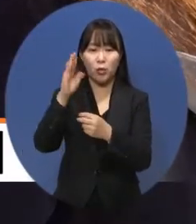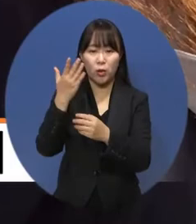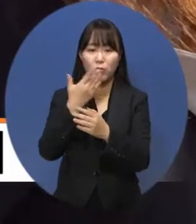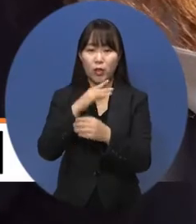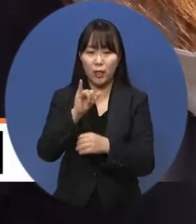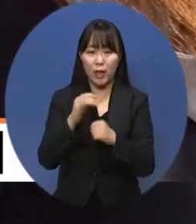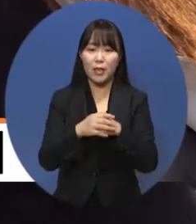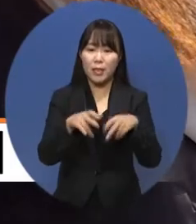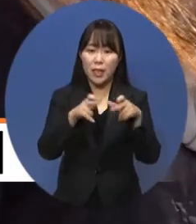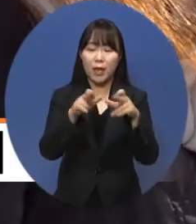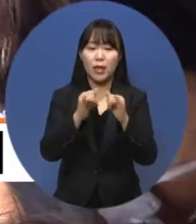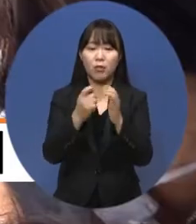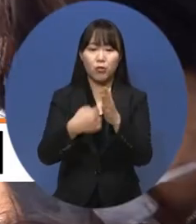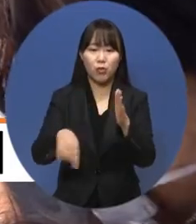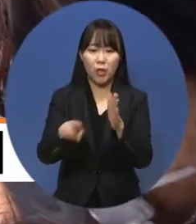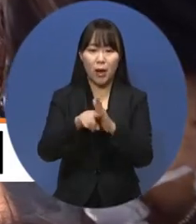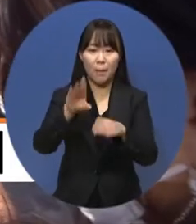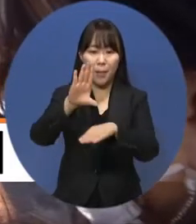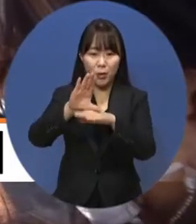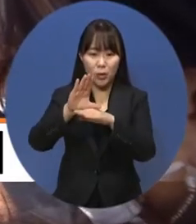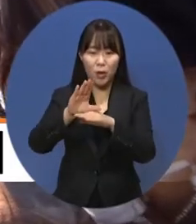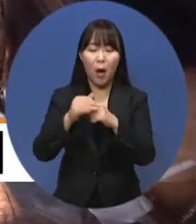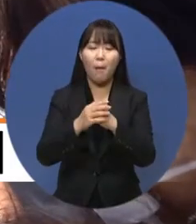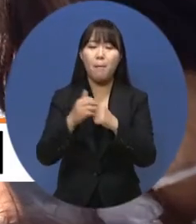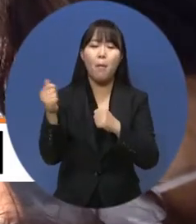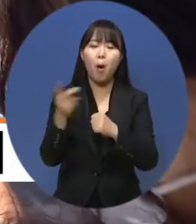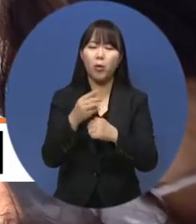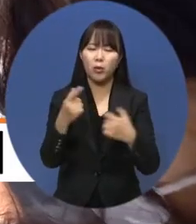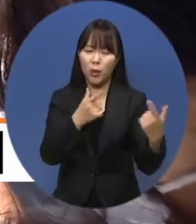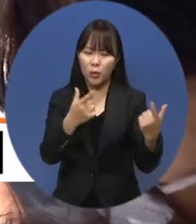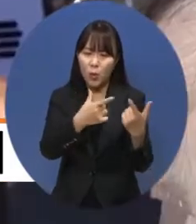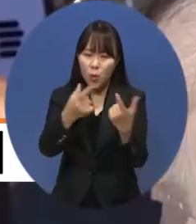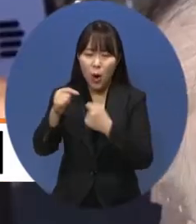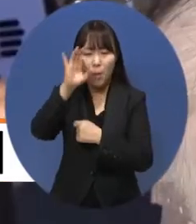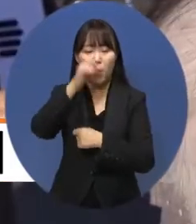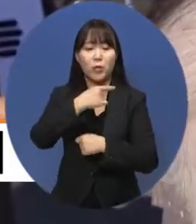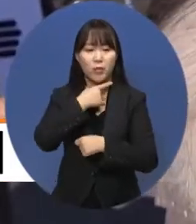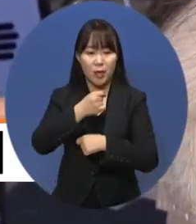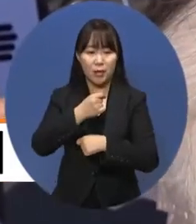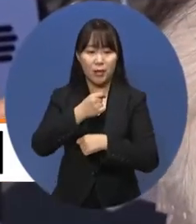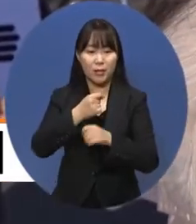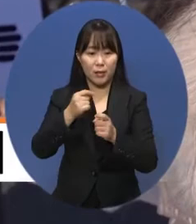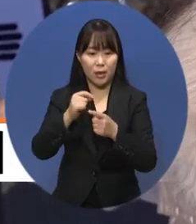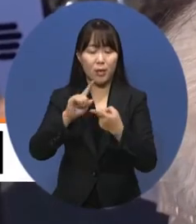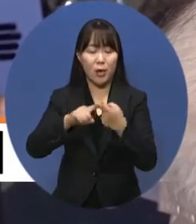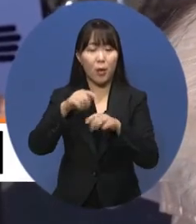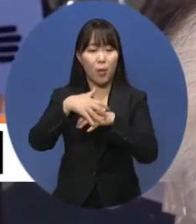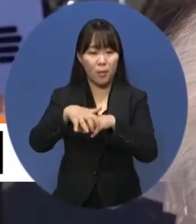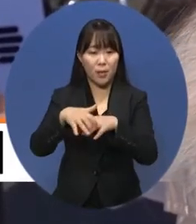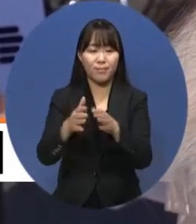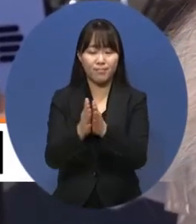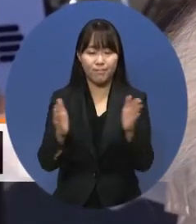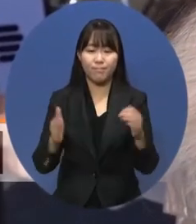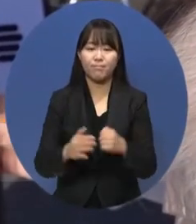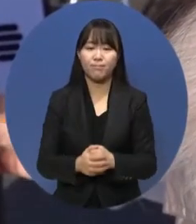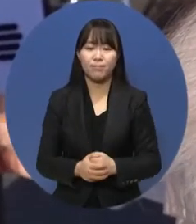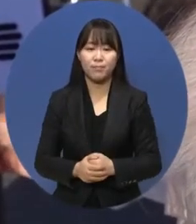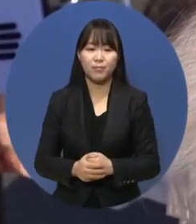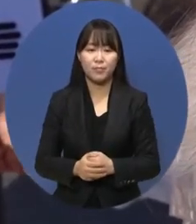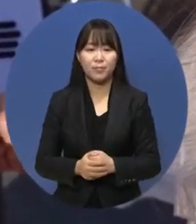장애인을 위한 방송을 같은 번호로 보고 싶습니다 라는 청와대의 국민 청원 캠페인을 실시했습니다